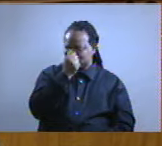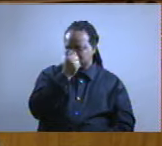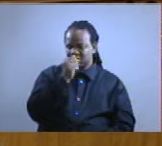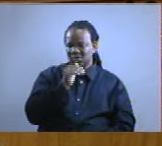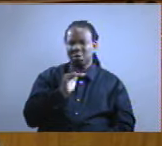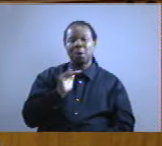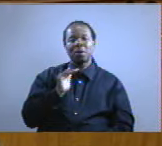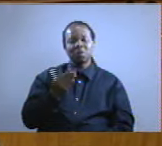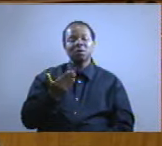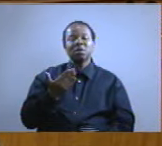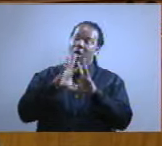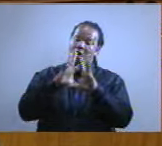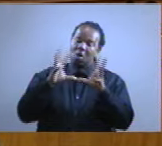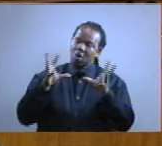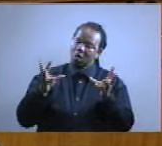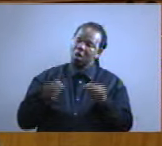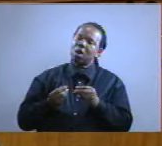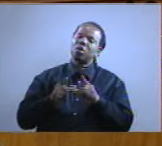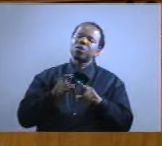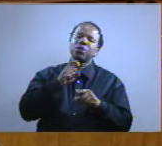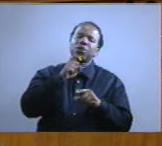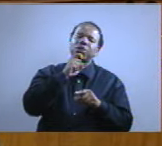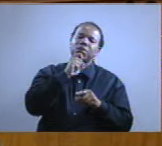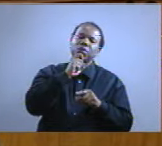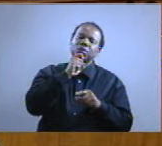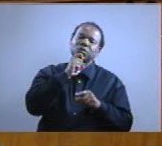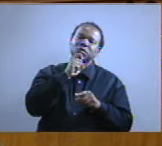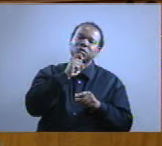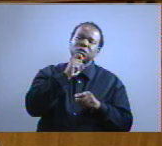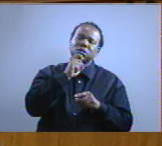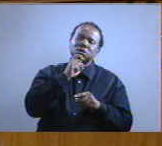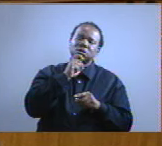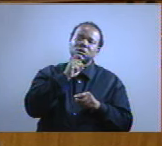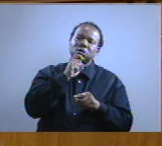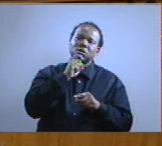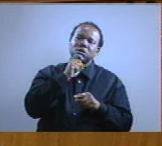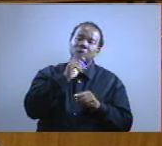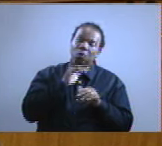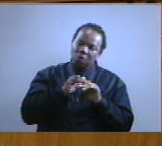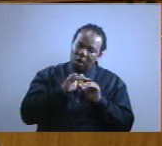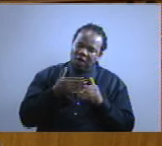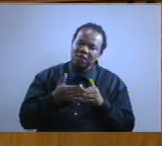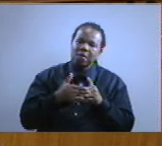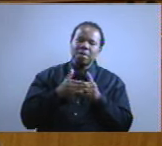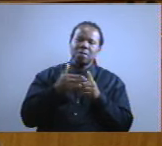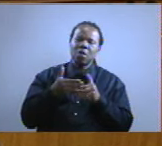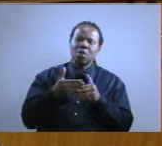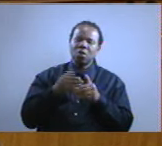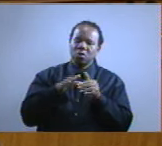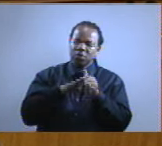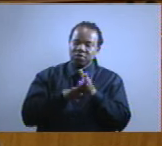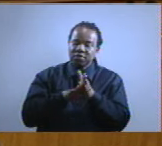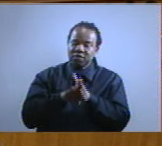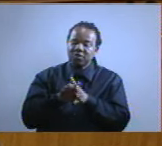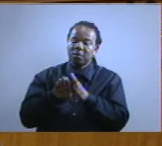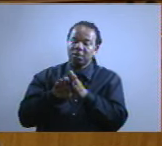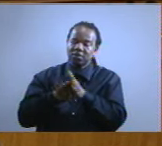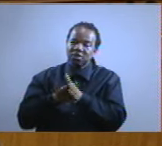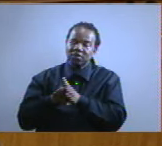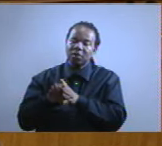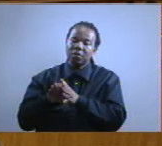wet te bestaan of ontstaan aan genoeg leksikograwe,